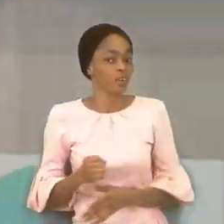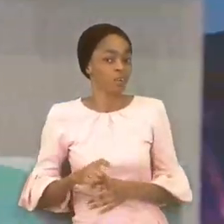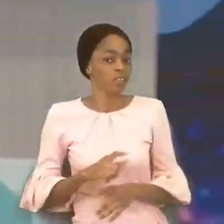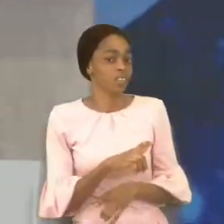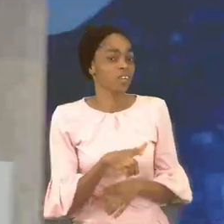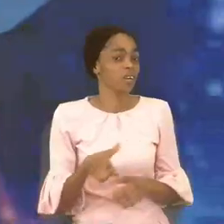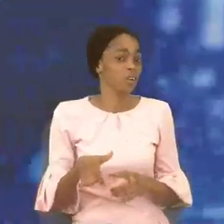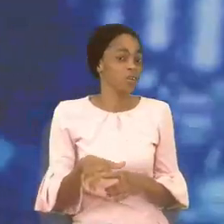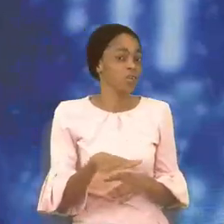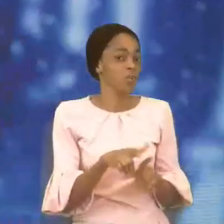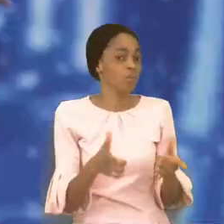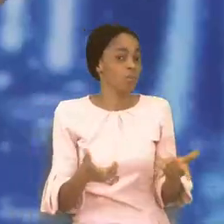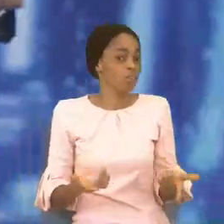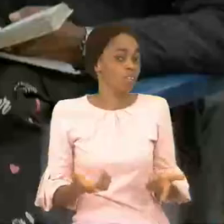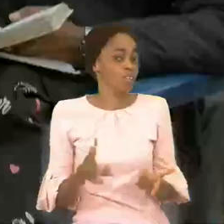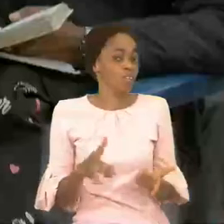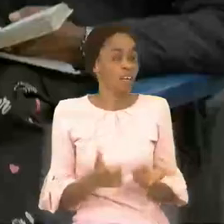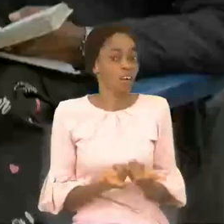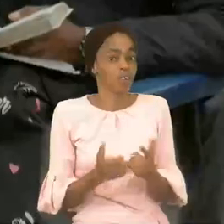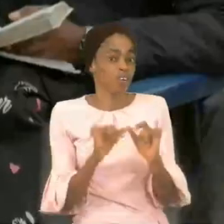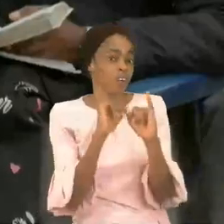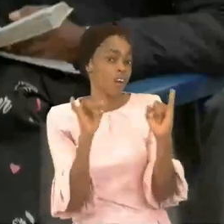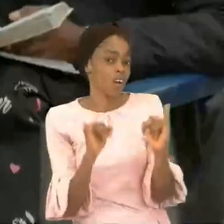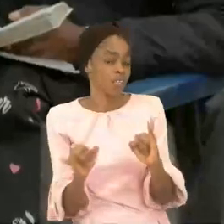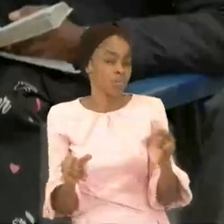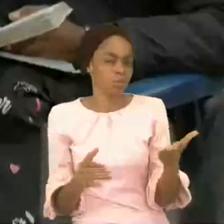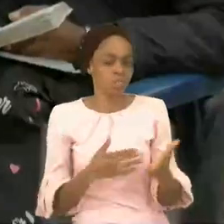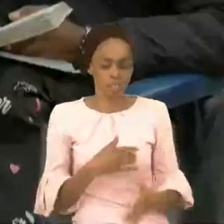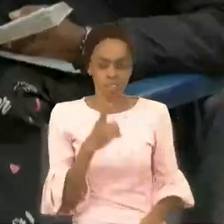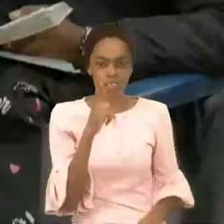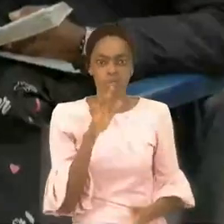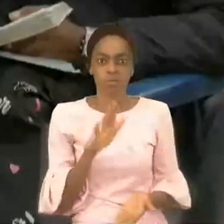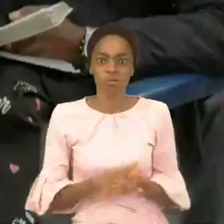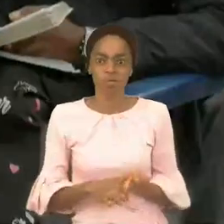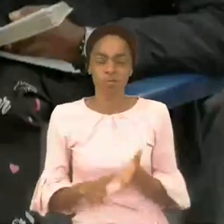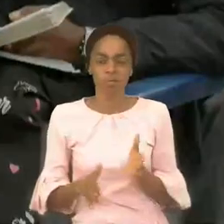bien de la petite idole locale là-bas?